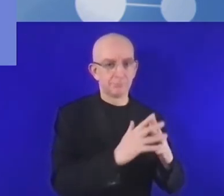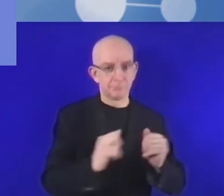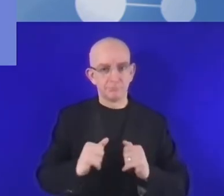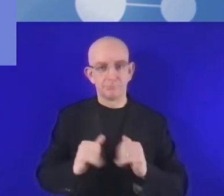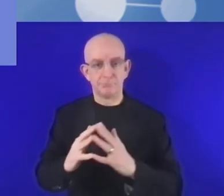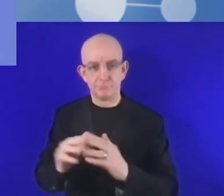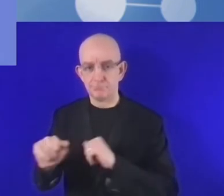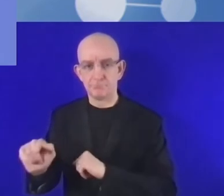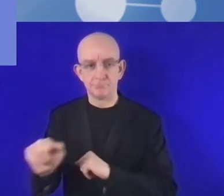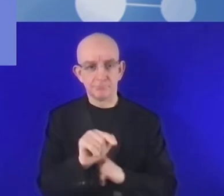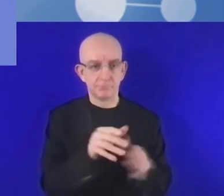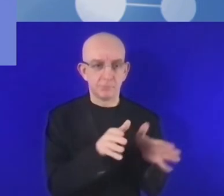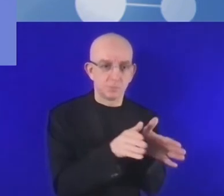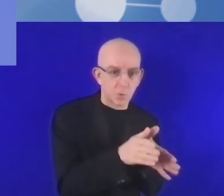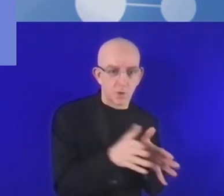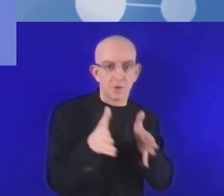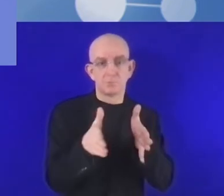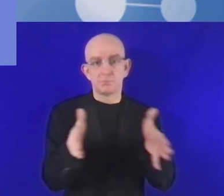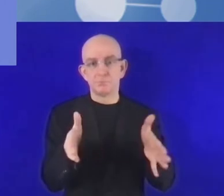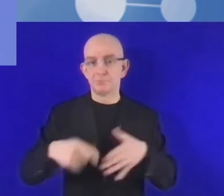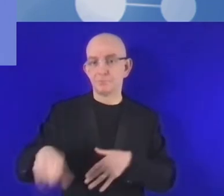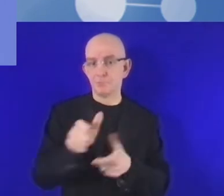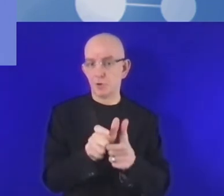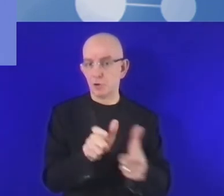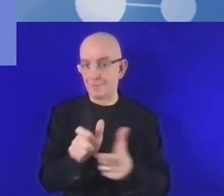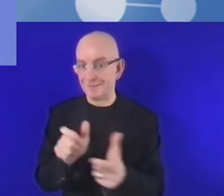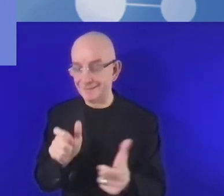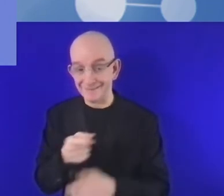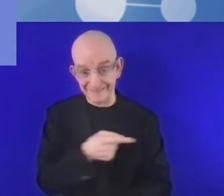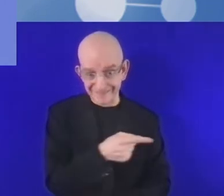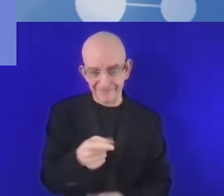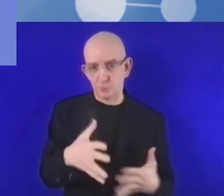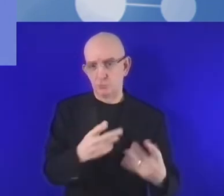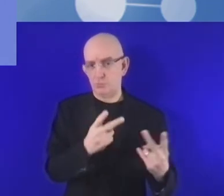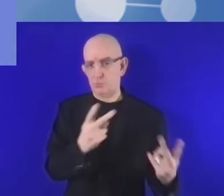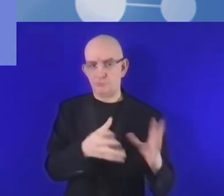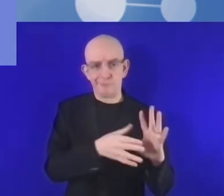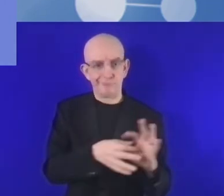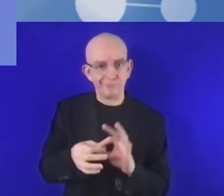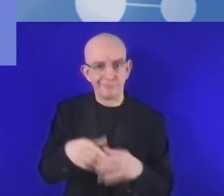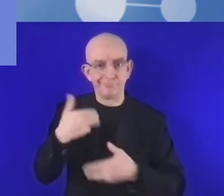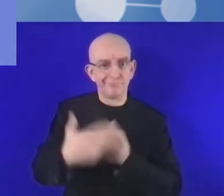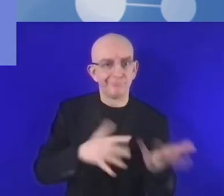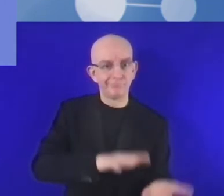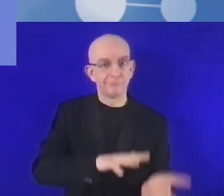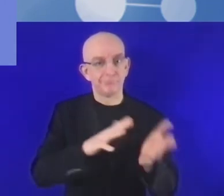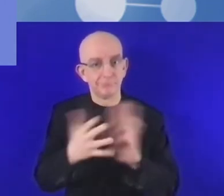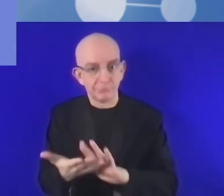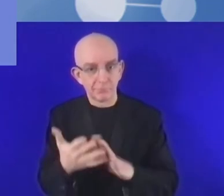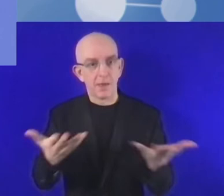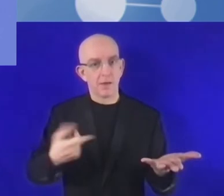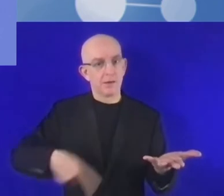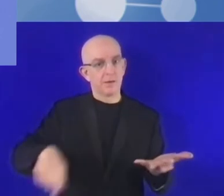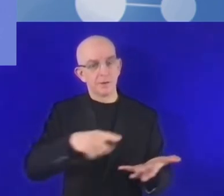问一下中小型企业在这次数字化创新转型当中起得非常重要的作用，对他们来最重要